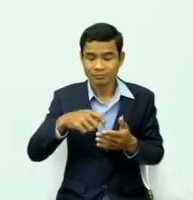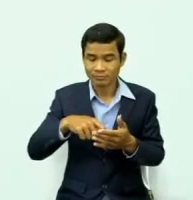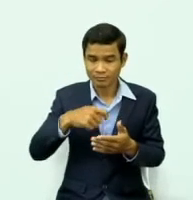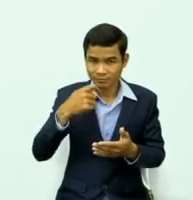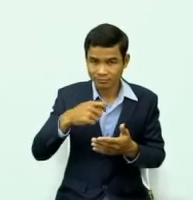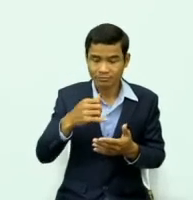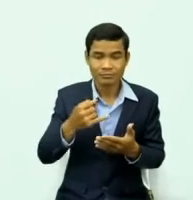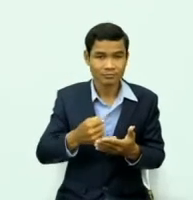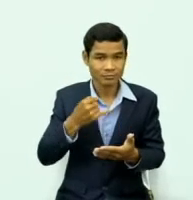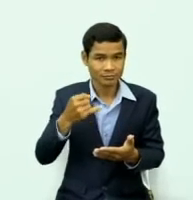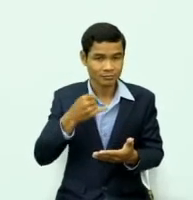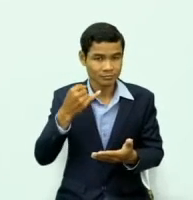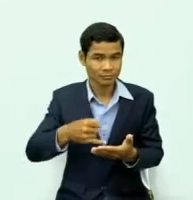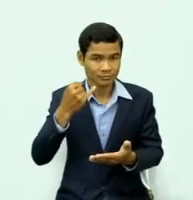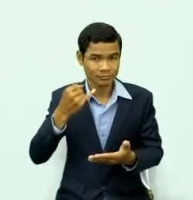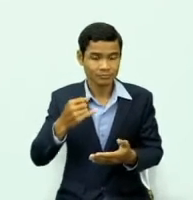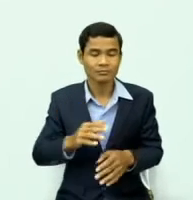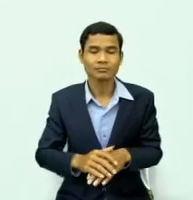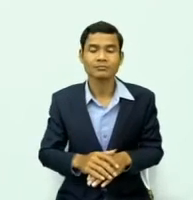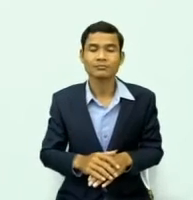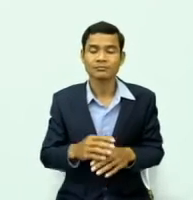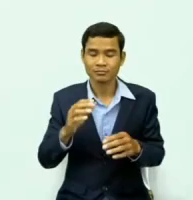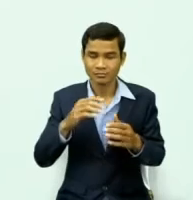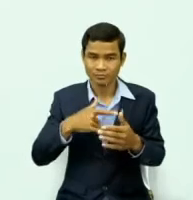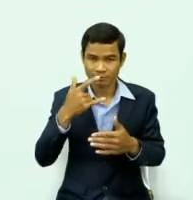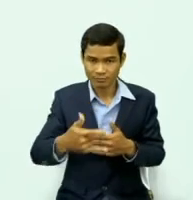lon nè con ta con ăn là ba bàn tóp